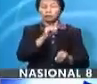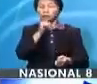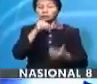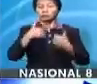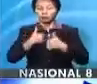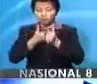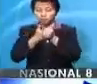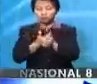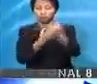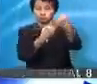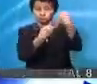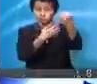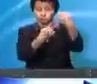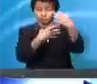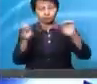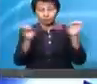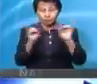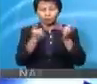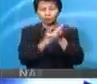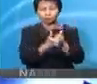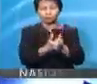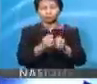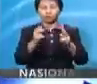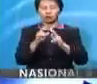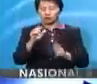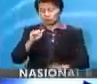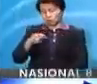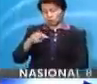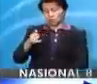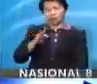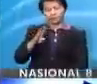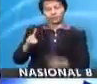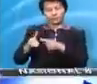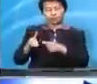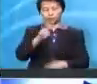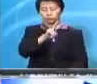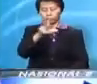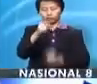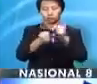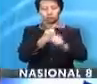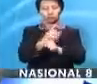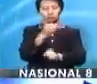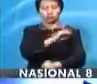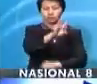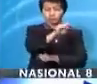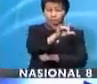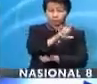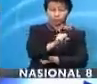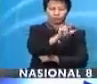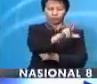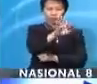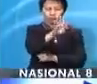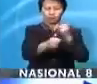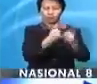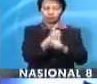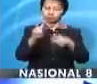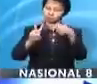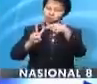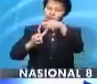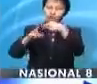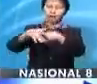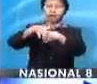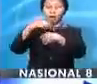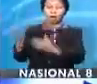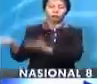tidak mematuhi isyarat papan tanda. Ahmad Daud Tahir Abdul Ghani, 23 tahun dan Michael Thomas, 34 tahun, antara yang